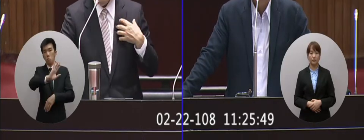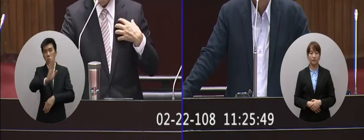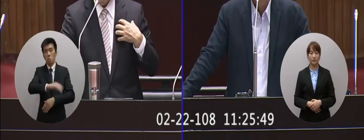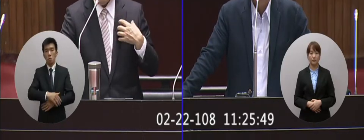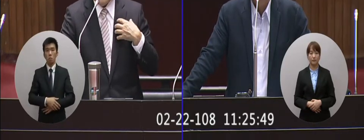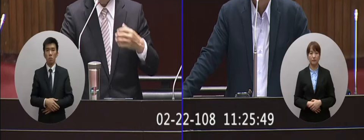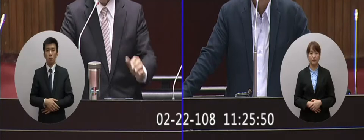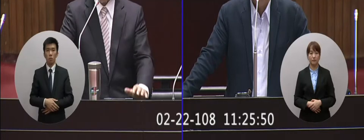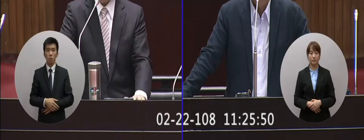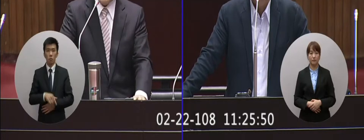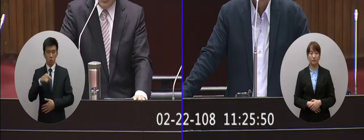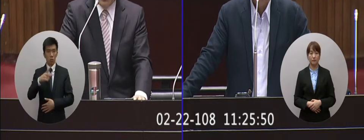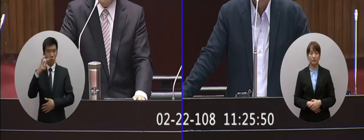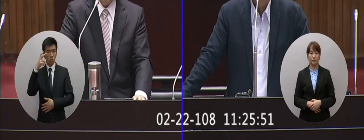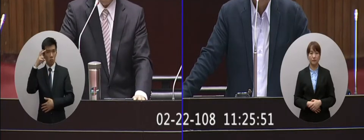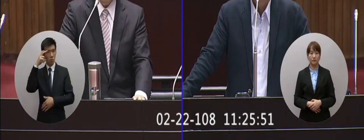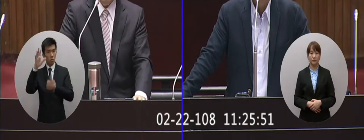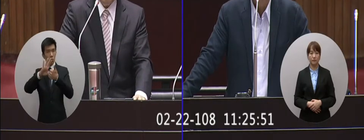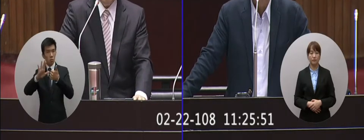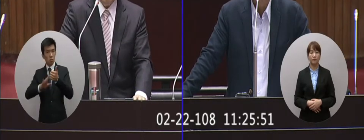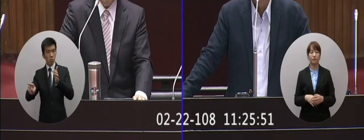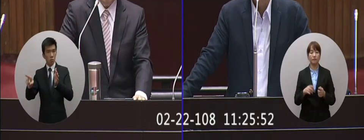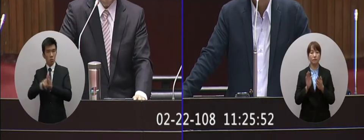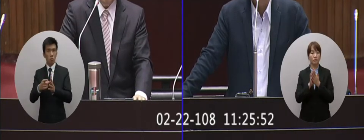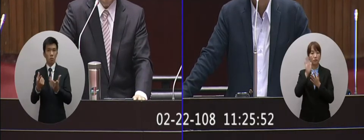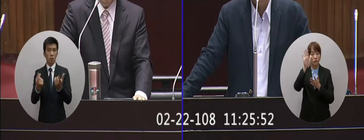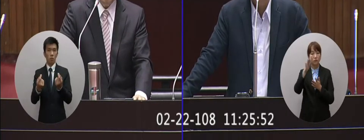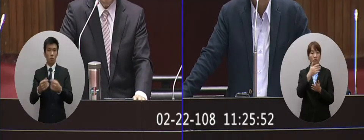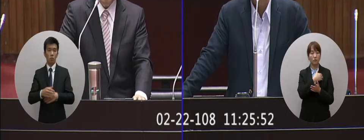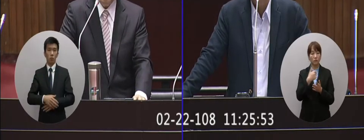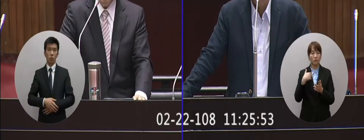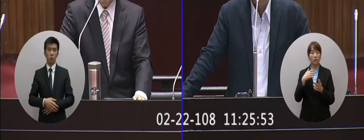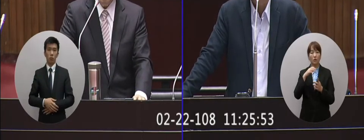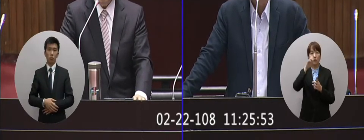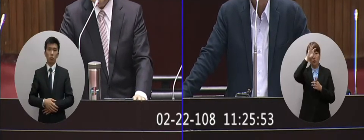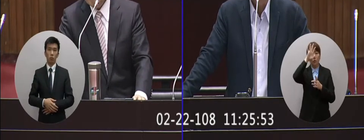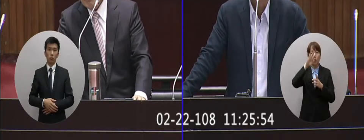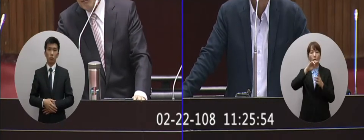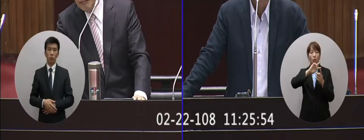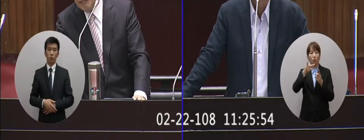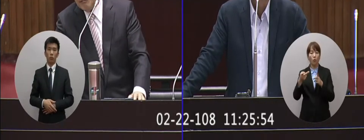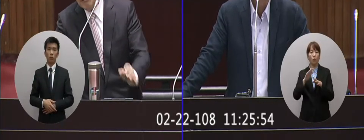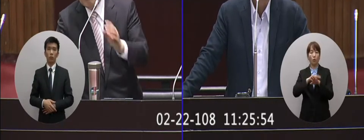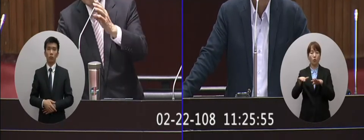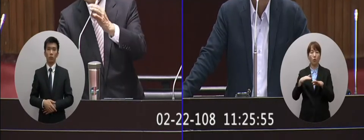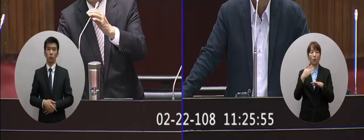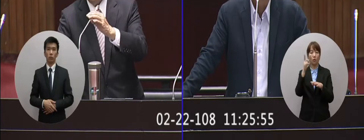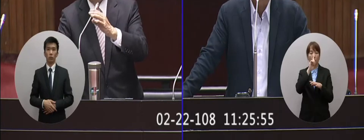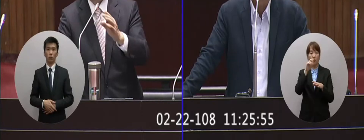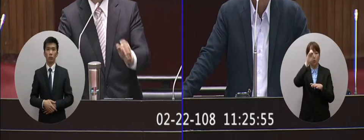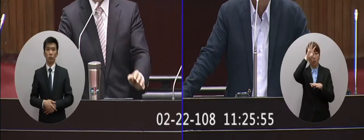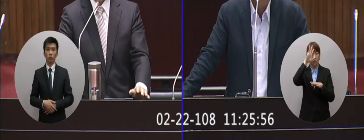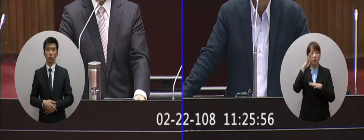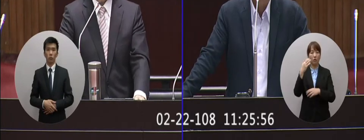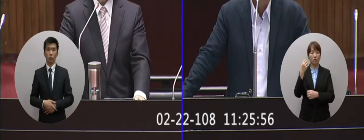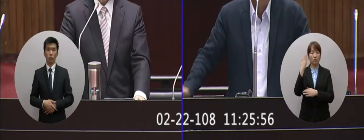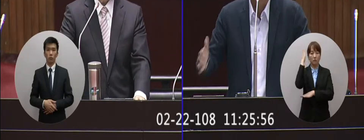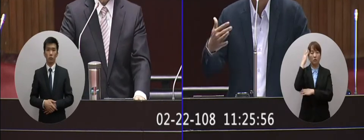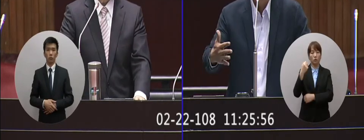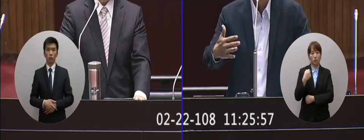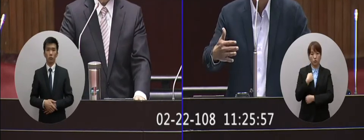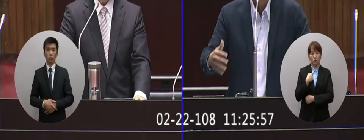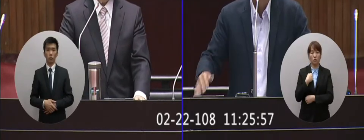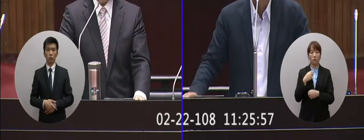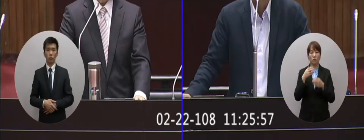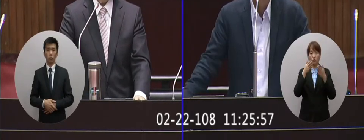咱坚持的态度。 对啊，未来嘛，可能政党轮替啊。不管每一党，你对这个党政军系一